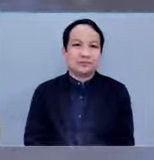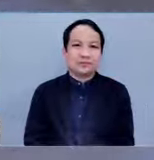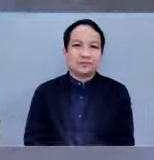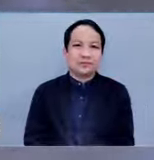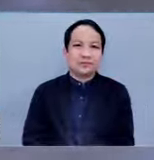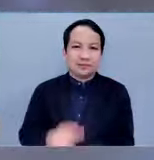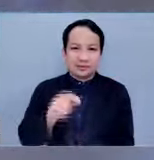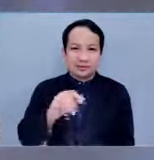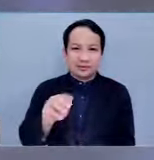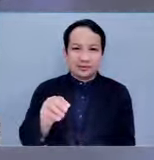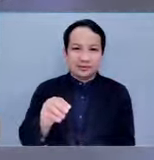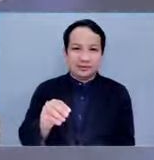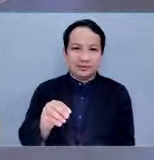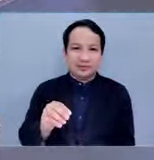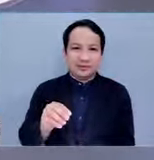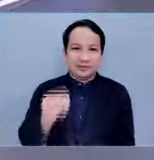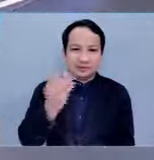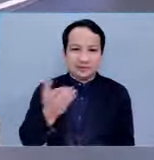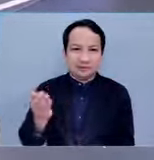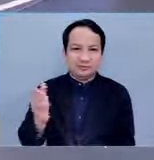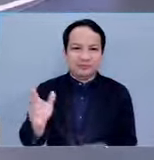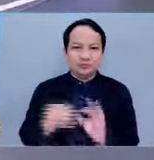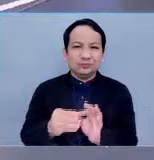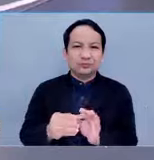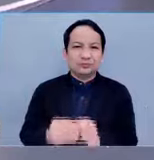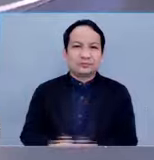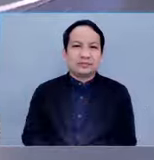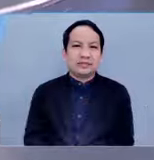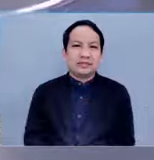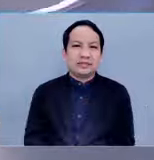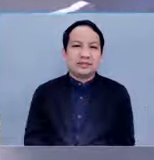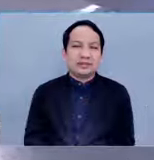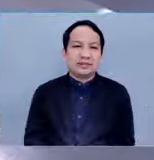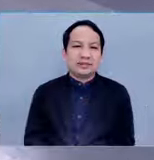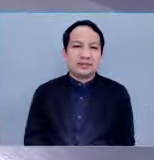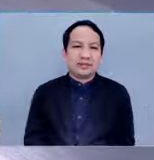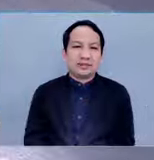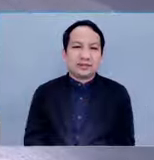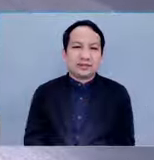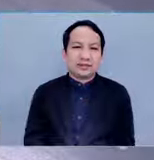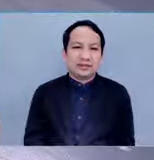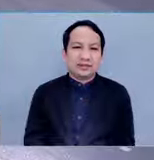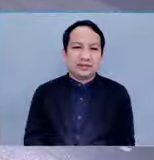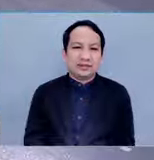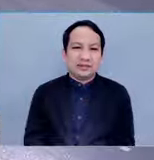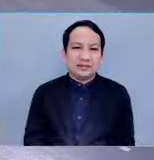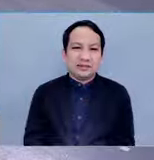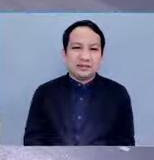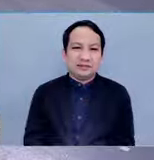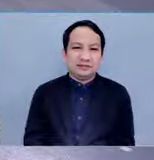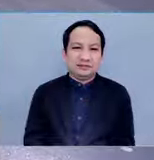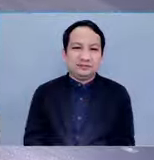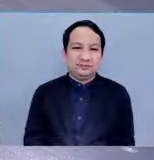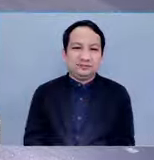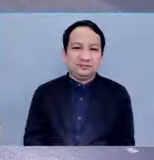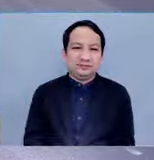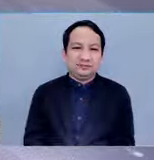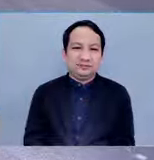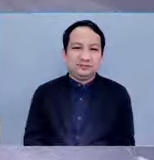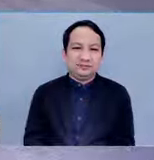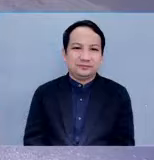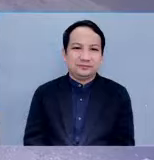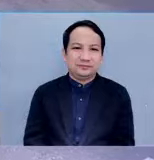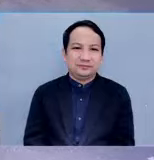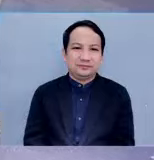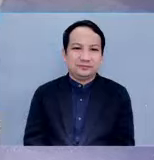po! Good morning, mga kapatid! Ano yan? Ano itong pattern yan? Ang ganda, no? This is